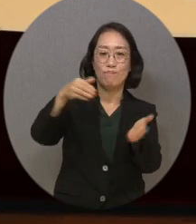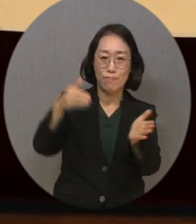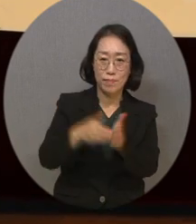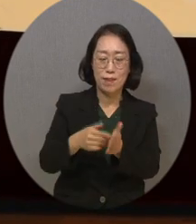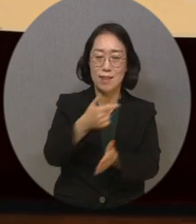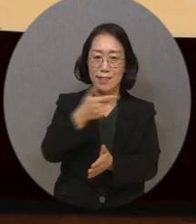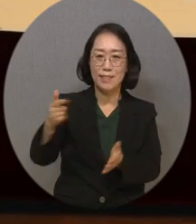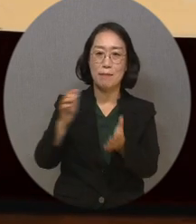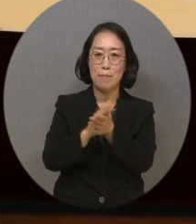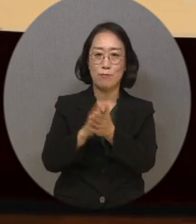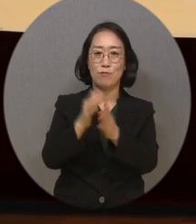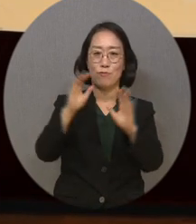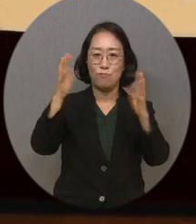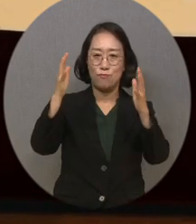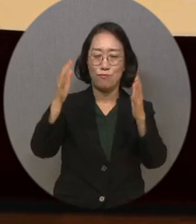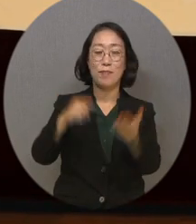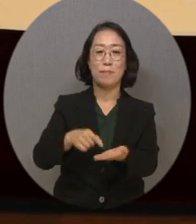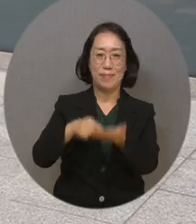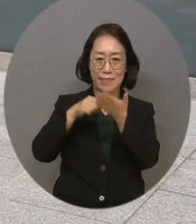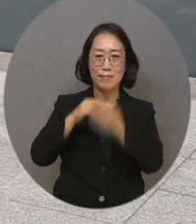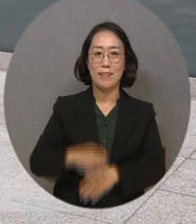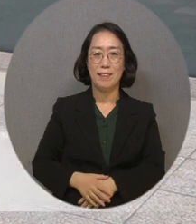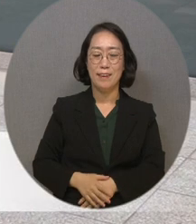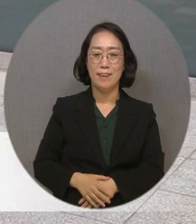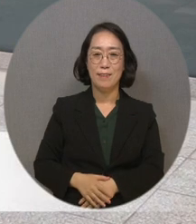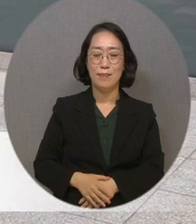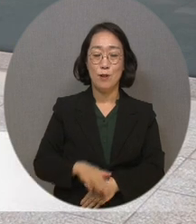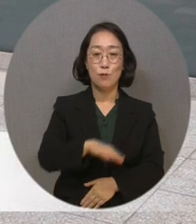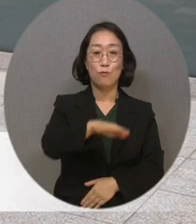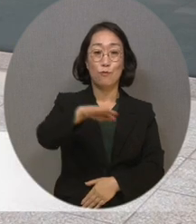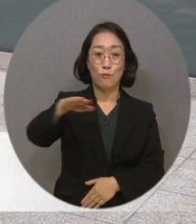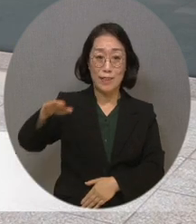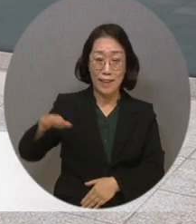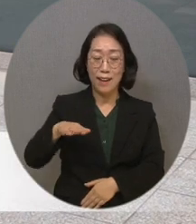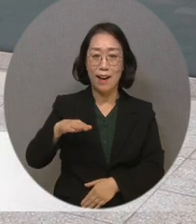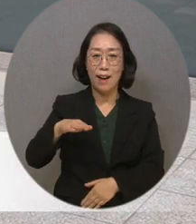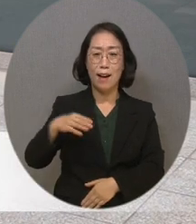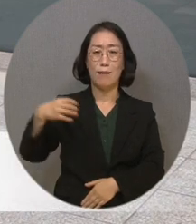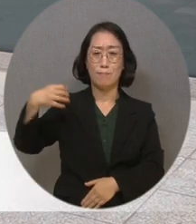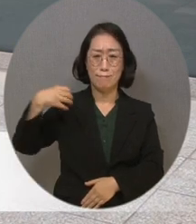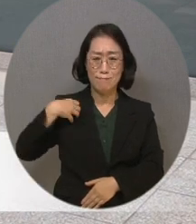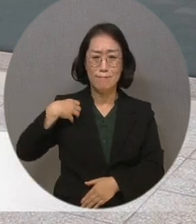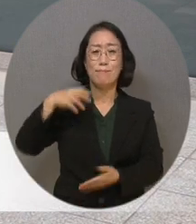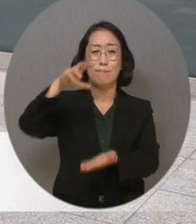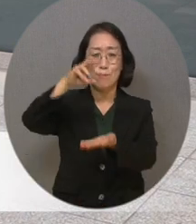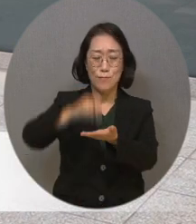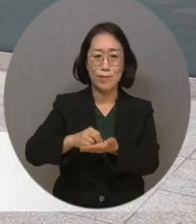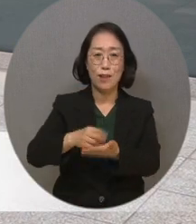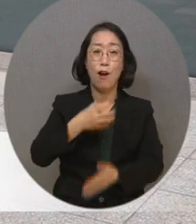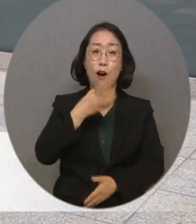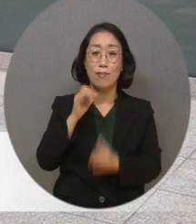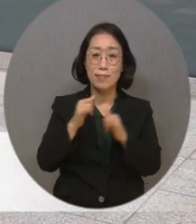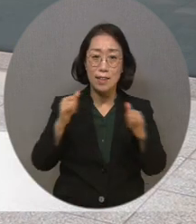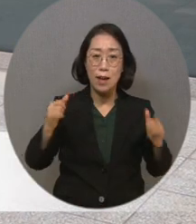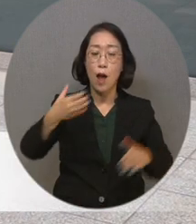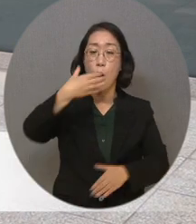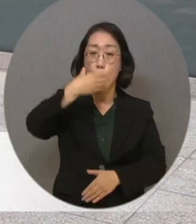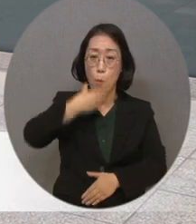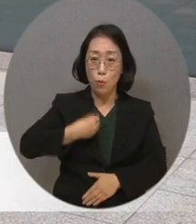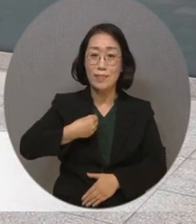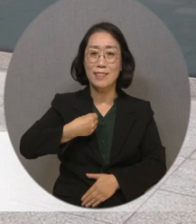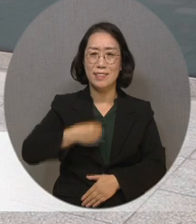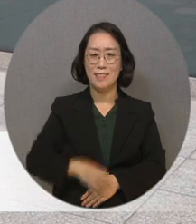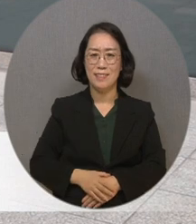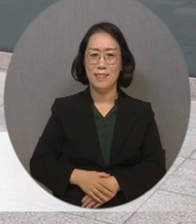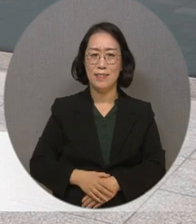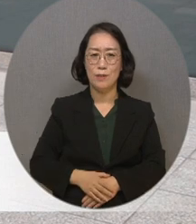큰 박수를 받았습니다. 그 우리가 그 당면한 문제가 어르신들의 그 복지는